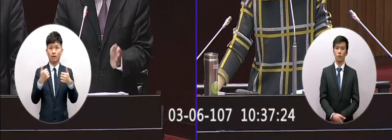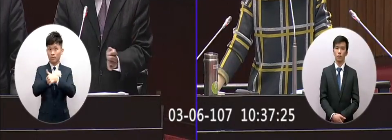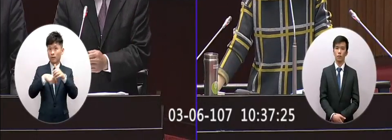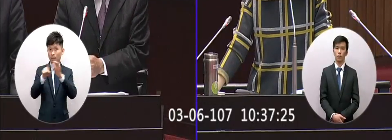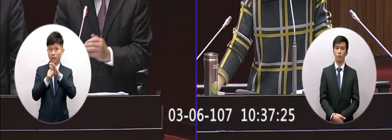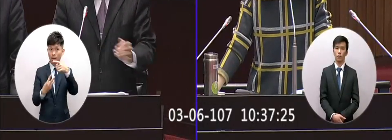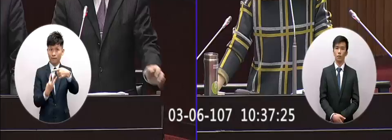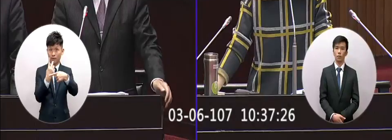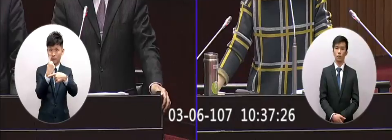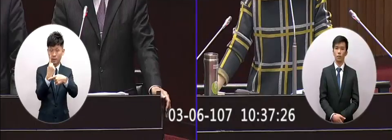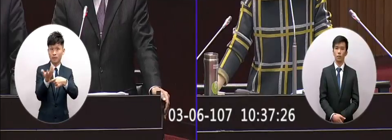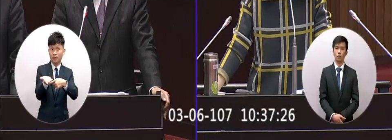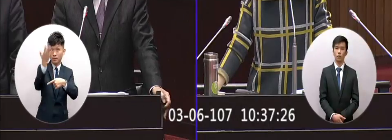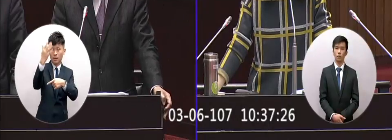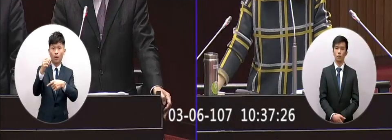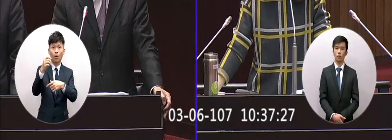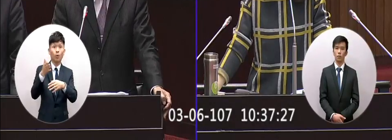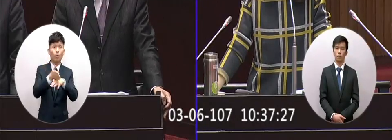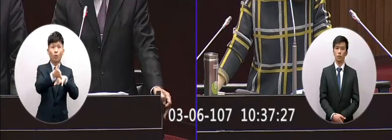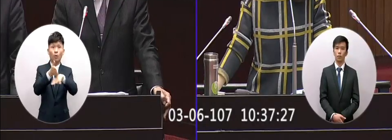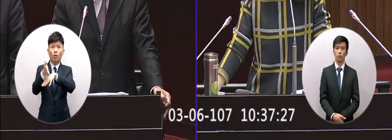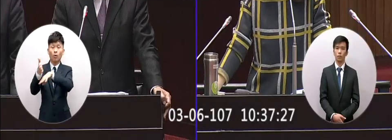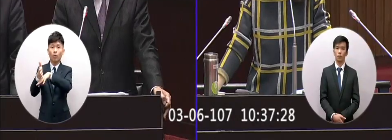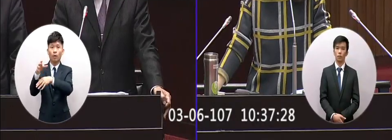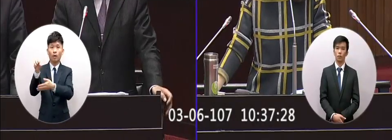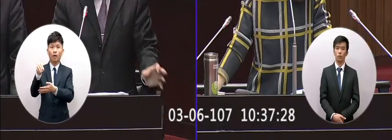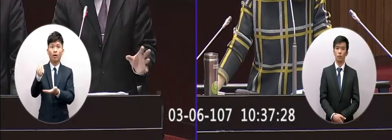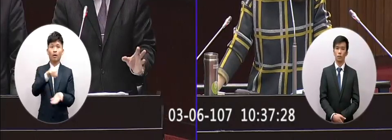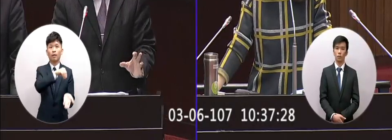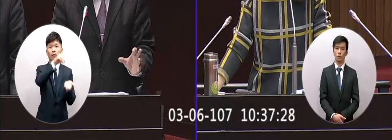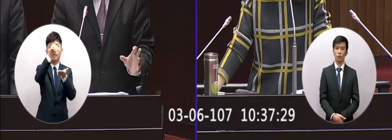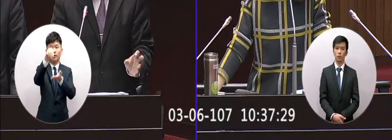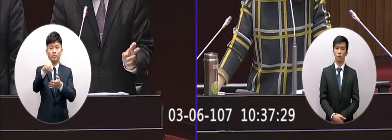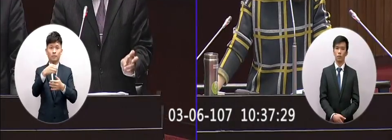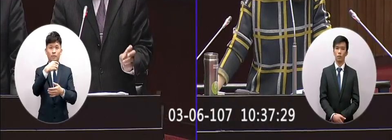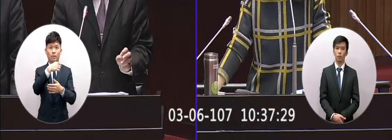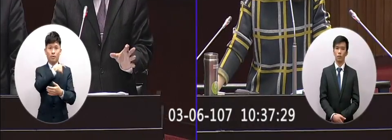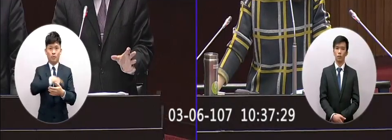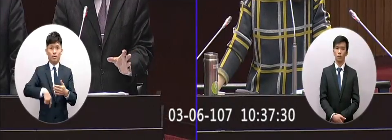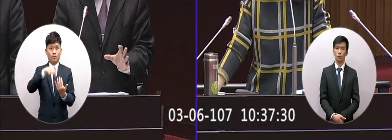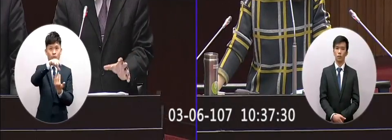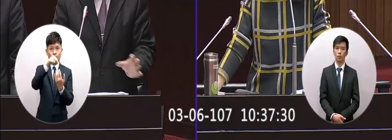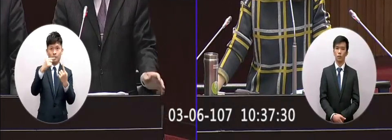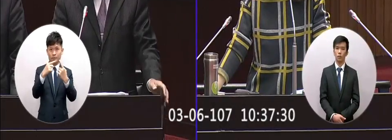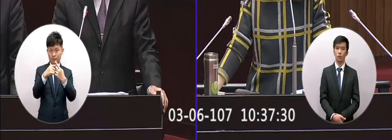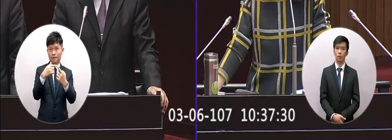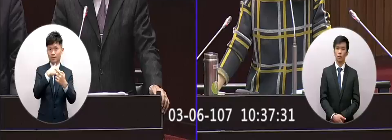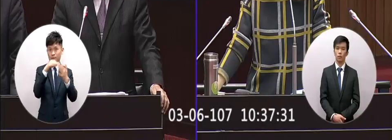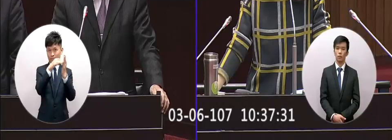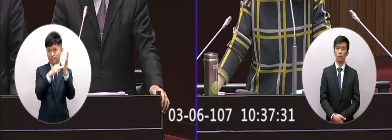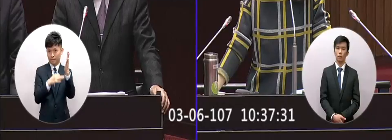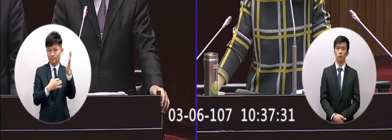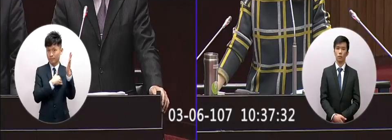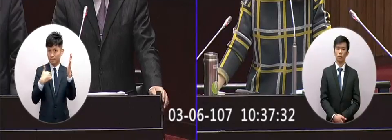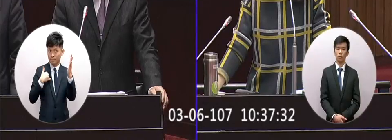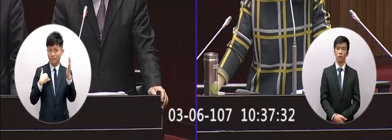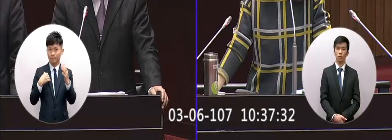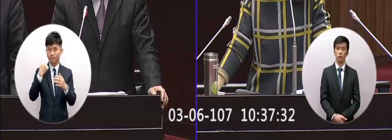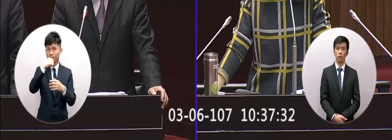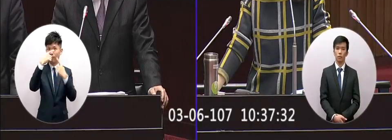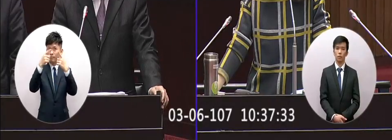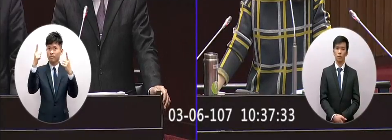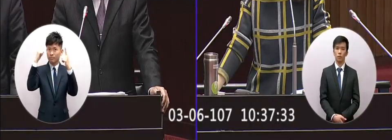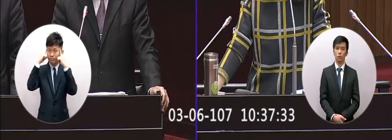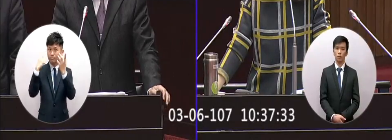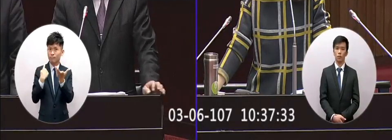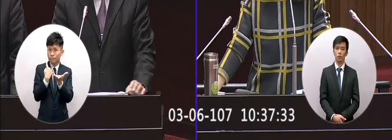它才能够成为到遴选委员会的候选人，所以台大校务会议基本上在这个过程当中它是实质有这样的一